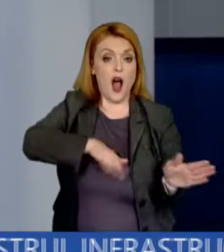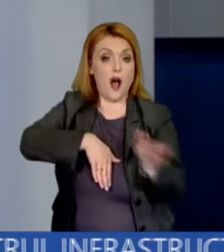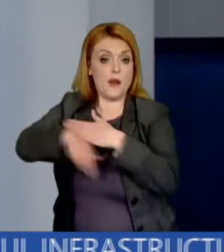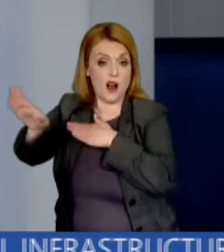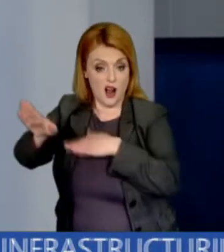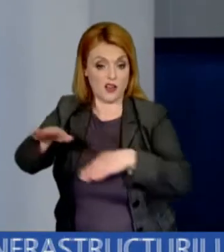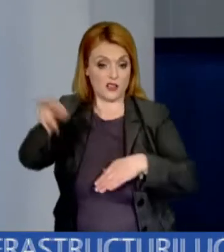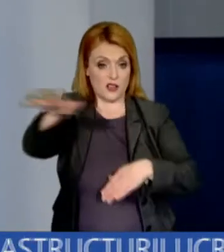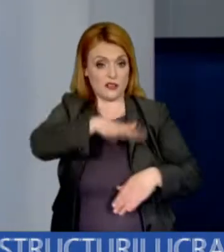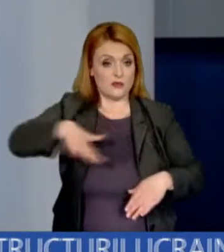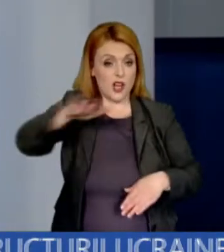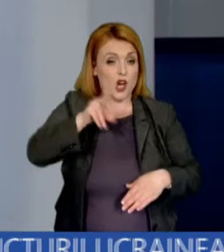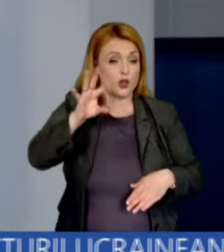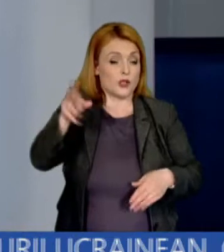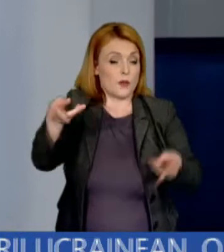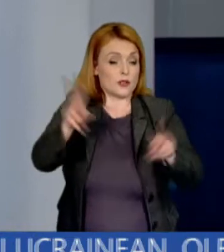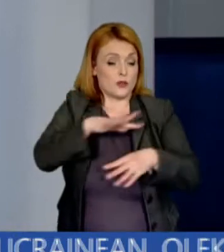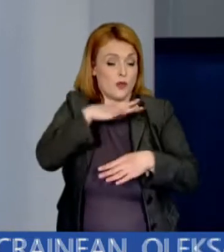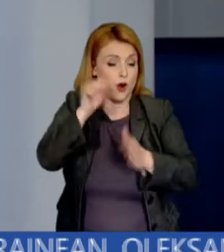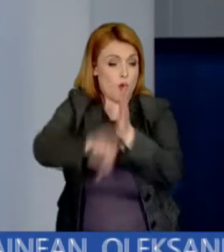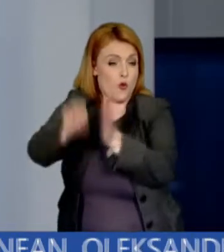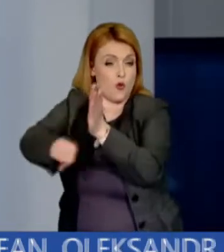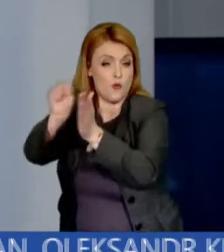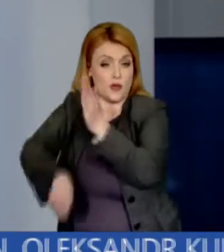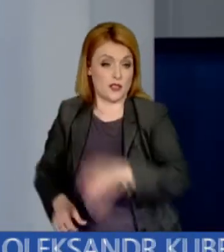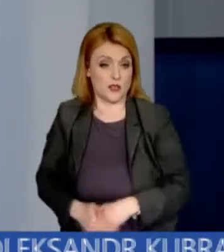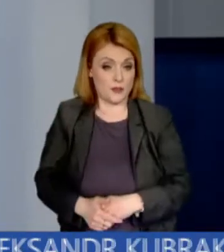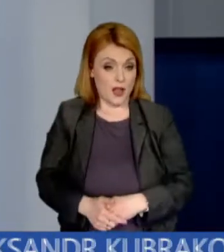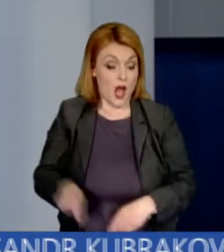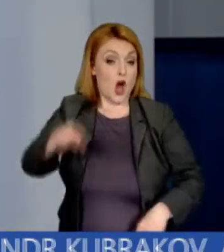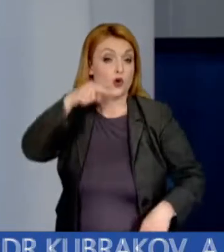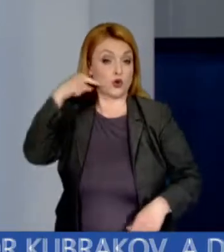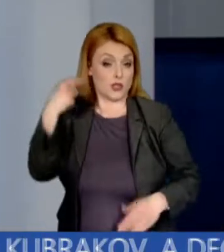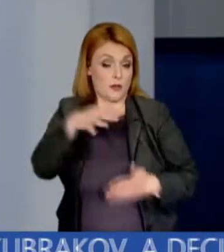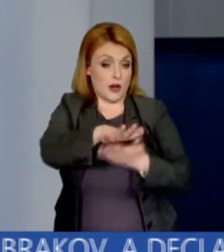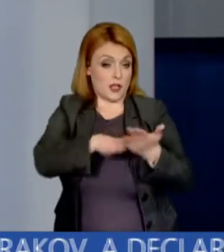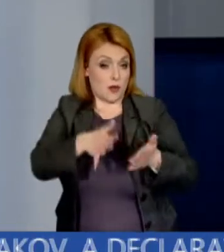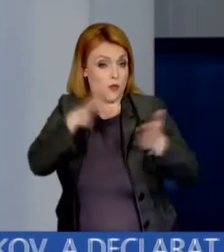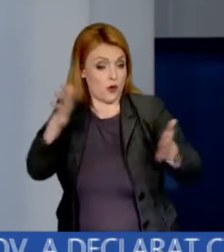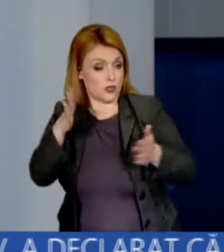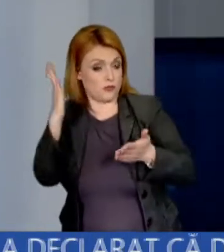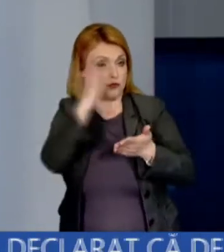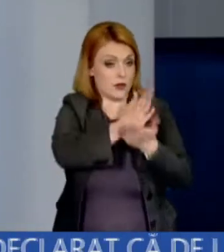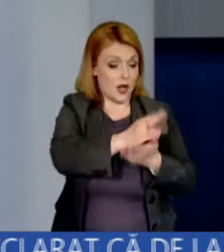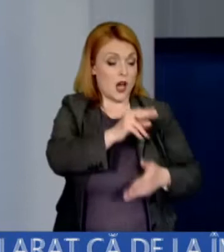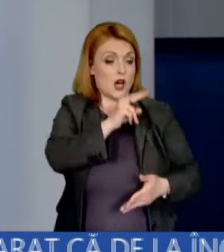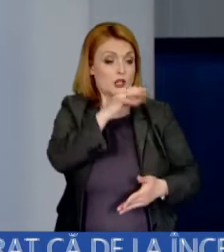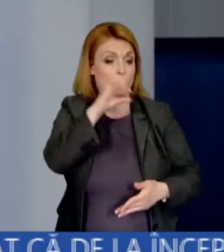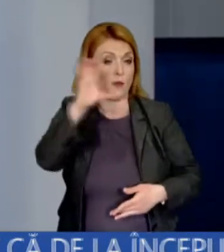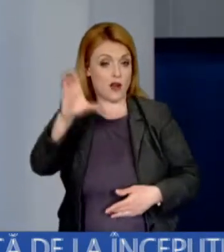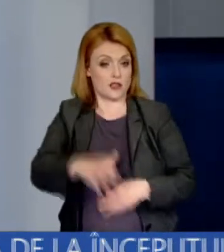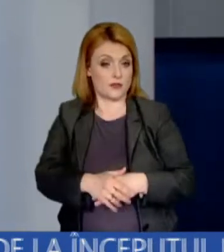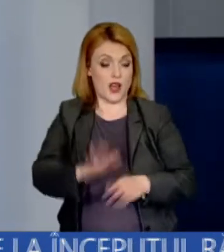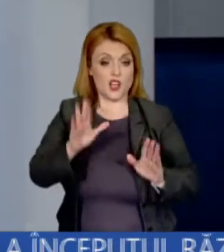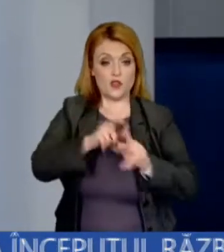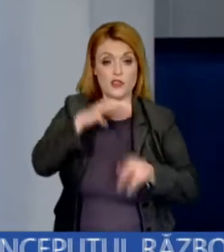urmă crime terifiante. Între timp, ofensiva Rusiei în regiunea de est, Donbass, este în desfășurare. Declarația